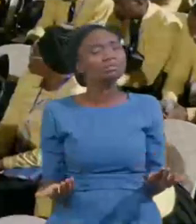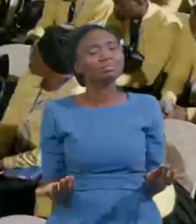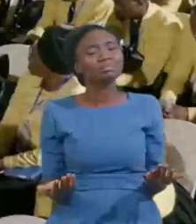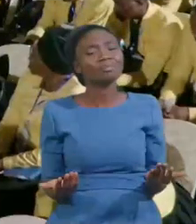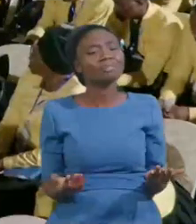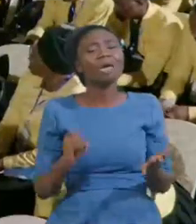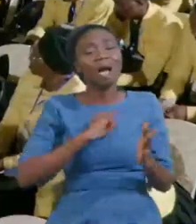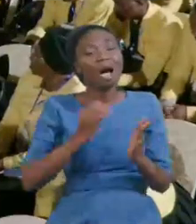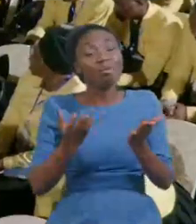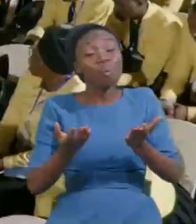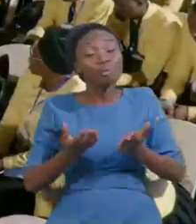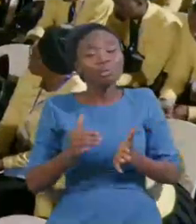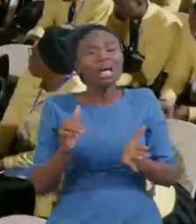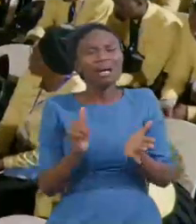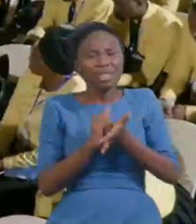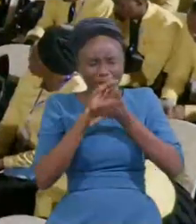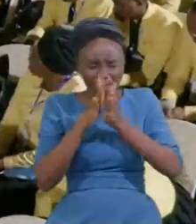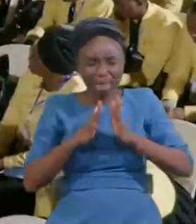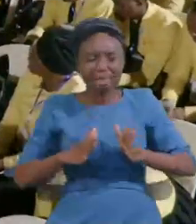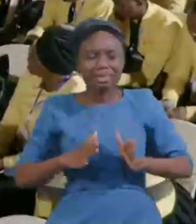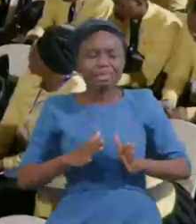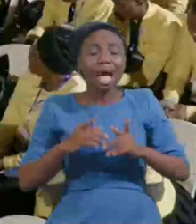Lève la main, dis Seigneur, je suis là.